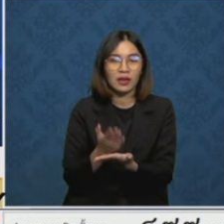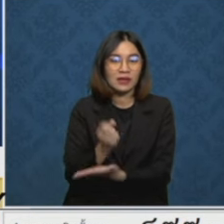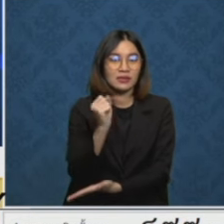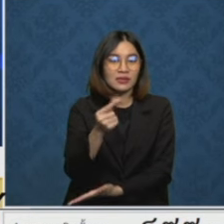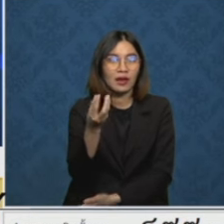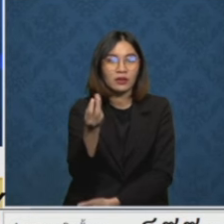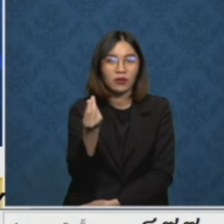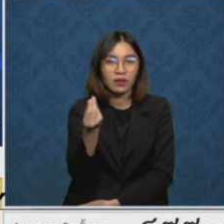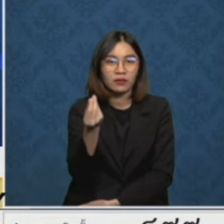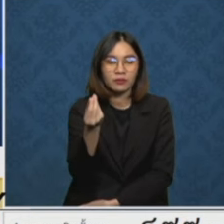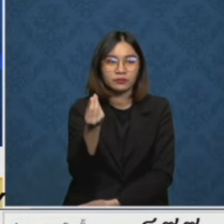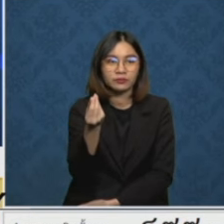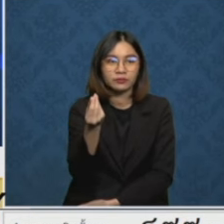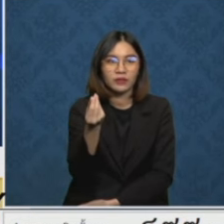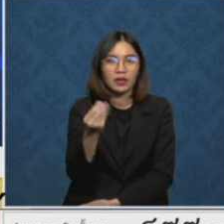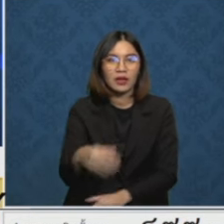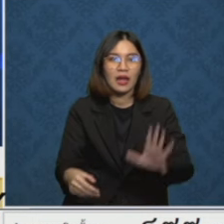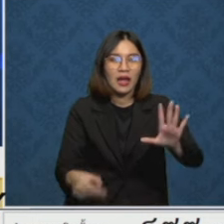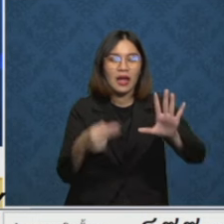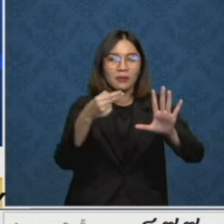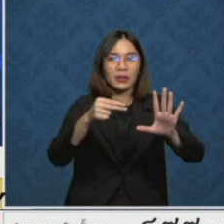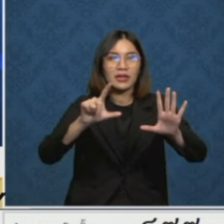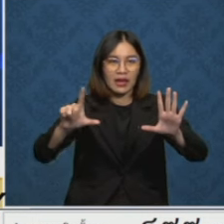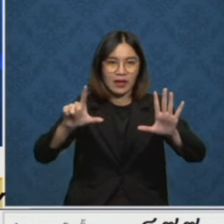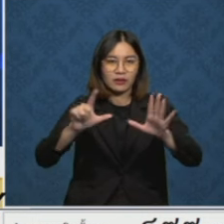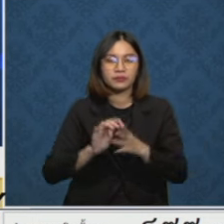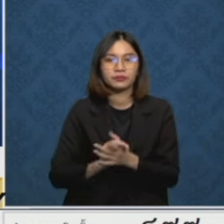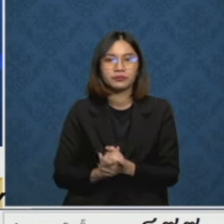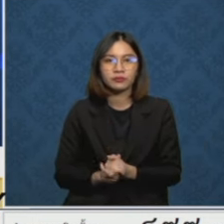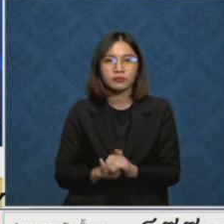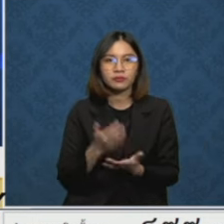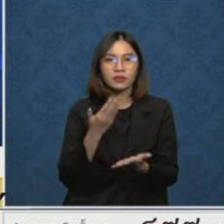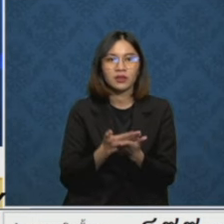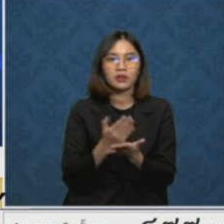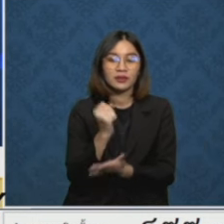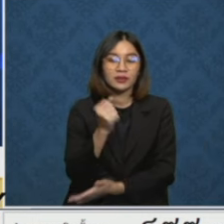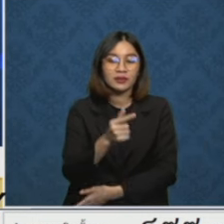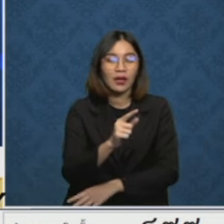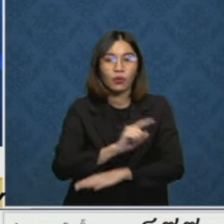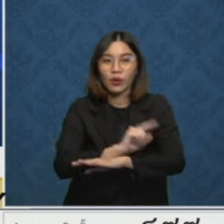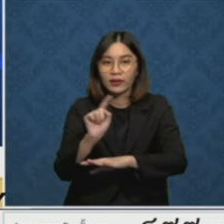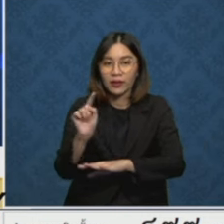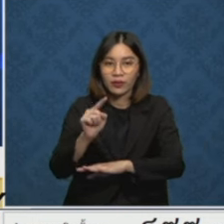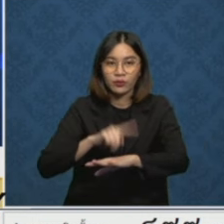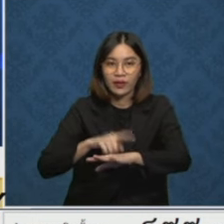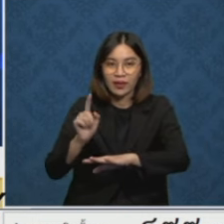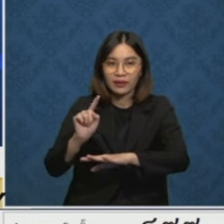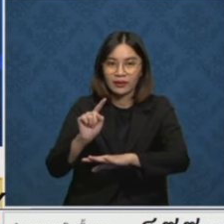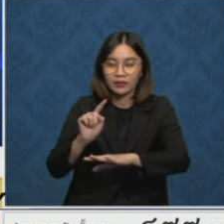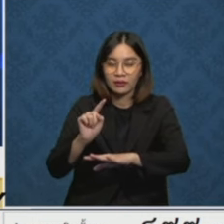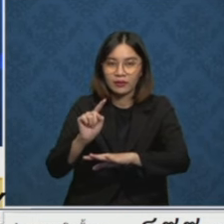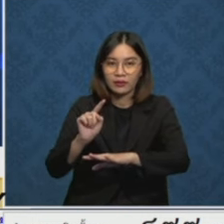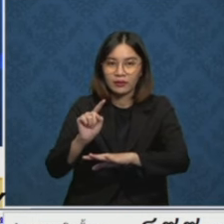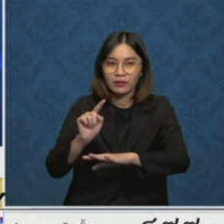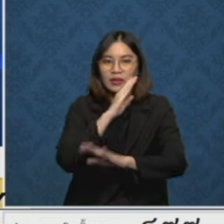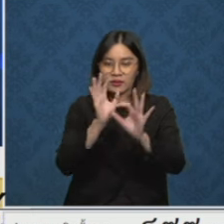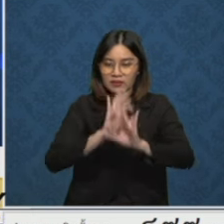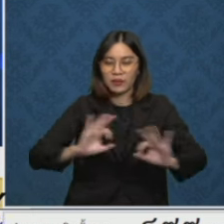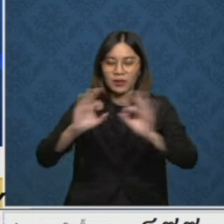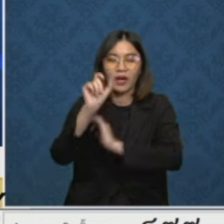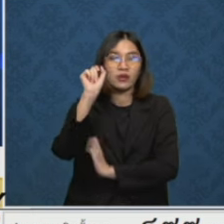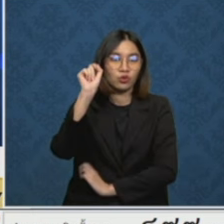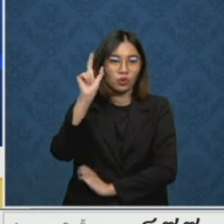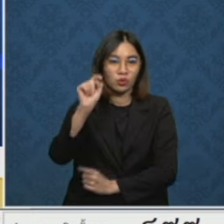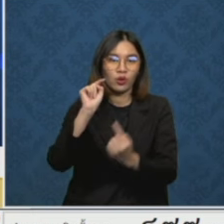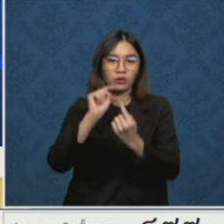าไหร่คะ 50,000 ล้านบาทค่ะใช้ได้ตอนไหนคะใช้ได้เมื่อมีความจำเป็นเร่งด่วนเพื่อประโย